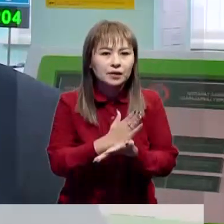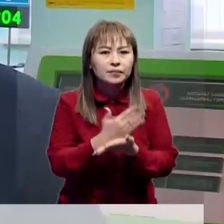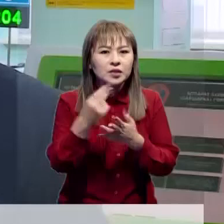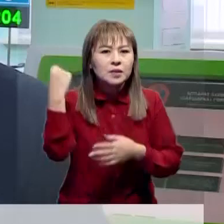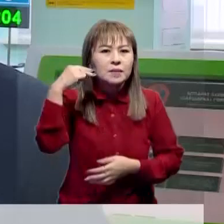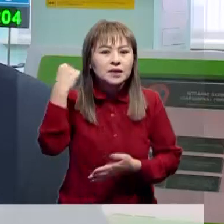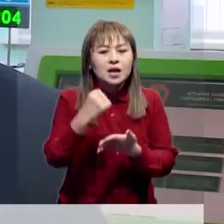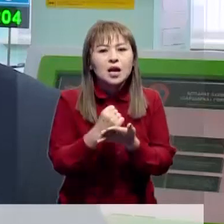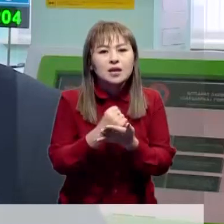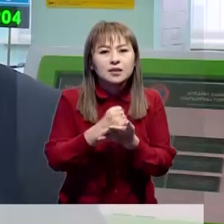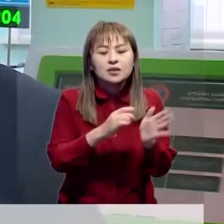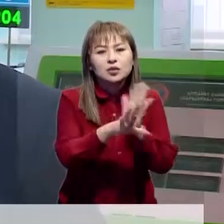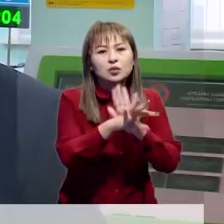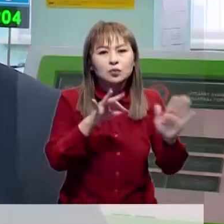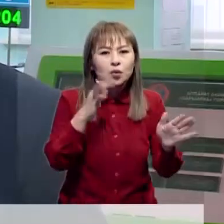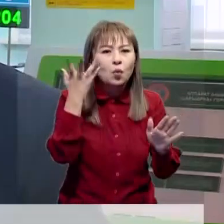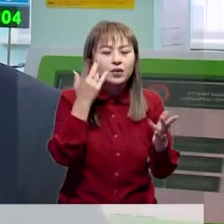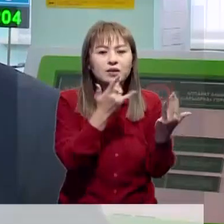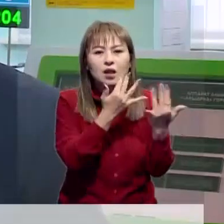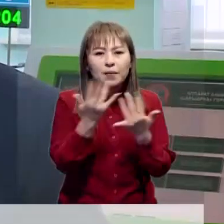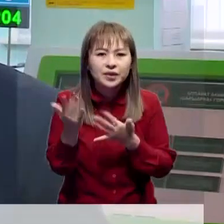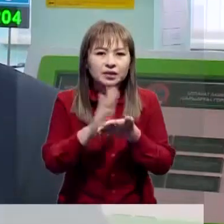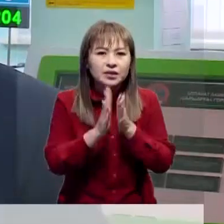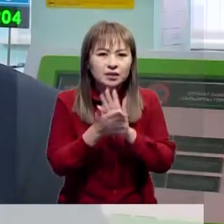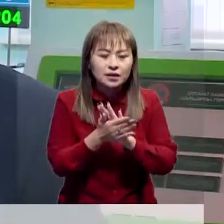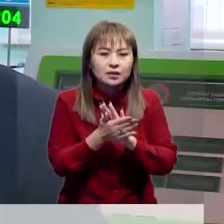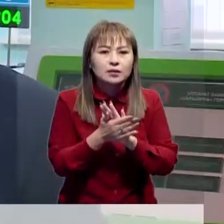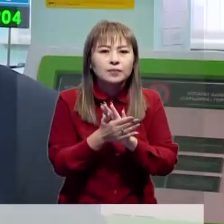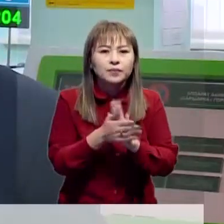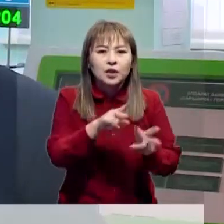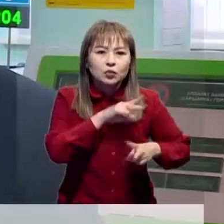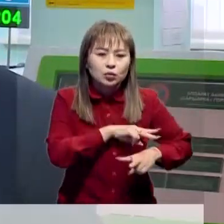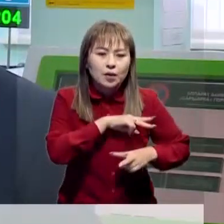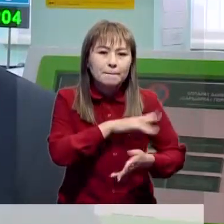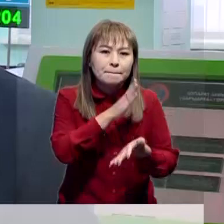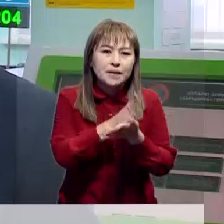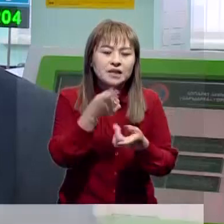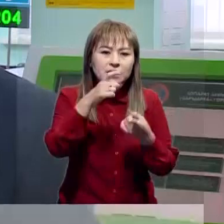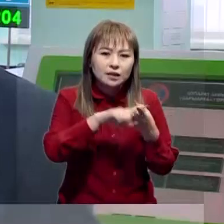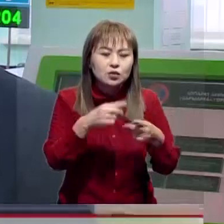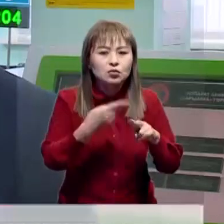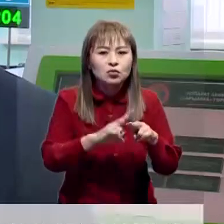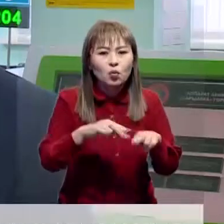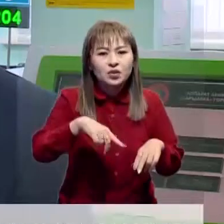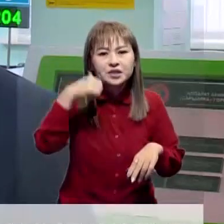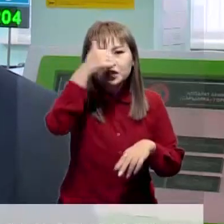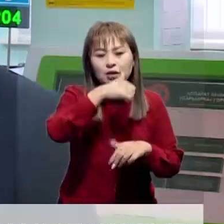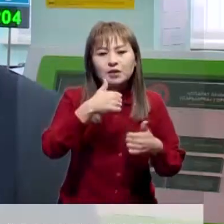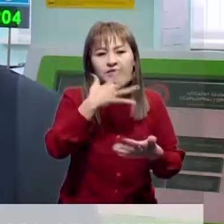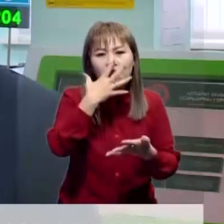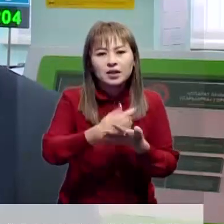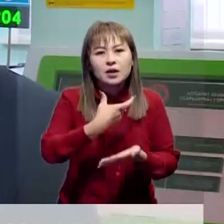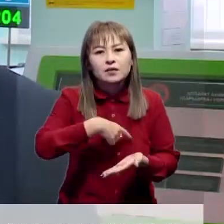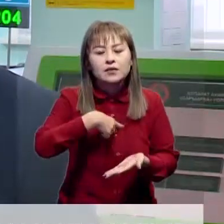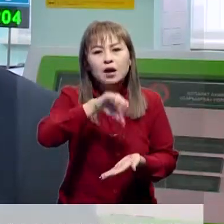президент кадр резервіне үміт талаптарына сай еңбек өтілім бар, сәйкес келеді. Сондықтан осы жылы өзімді қатысып, бағымды